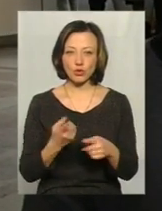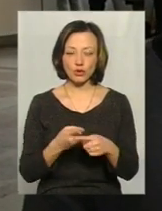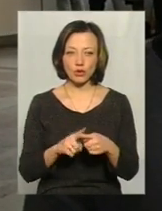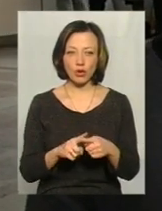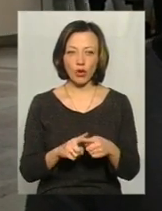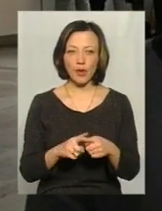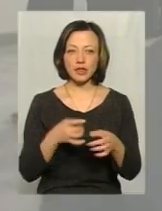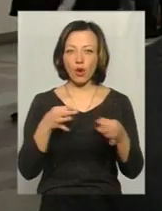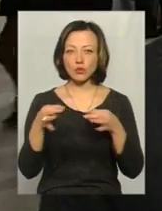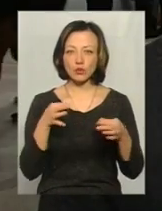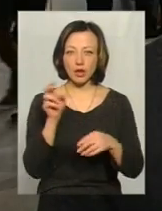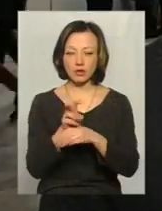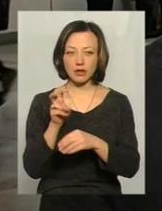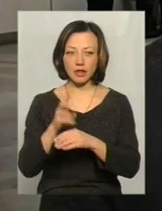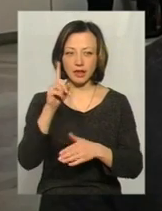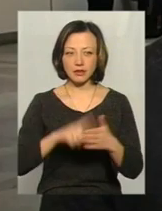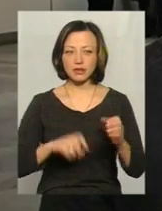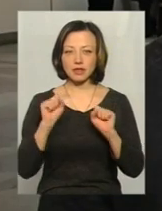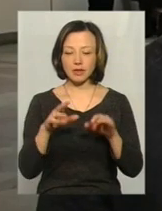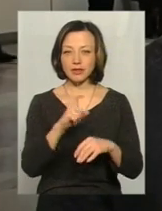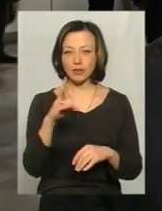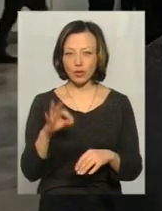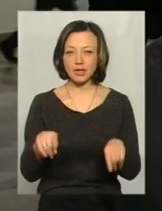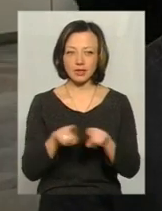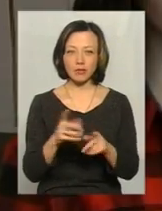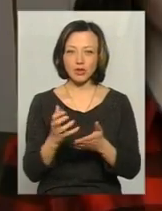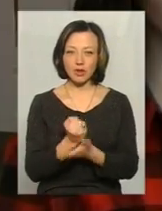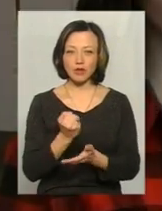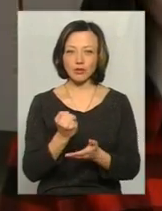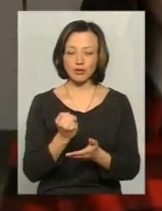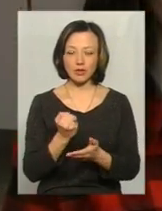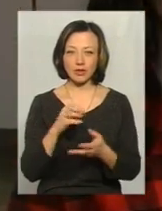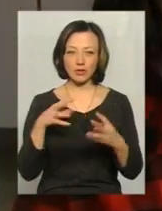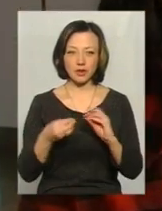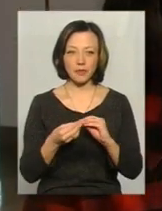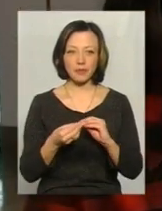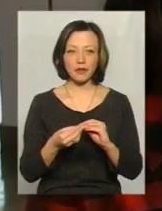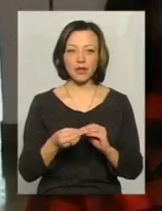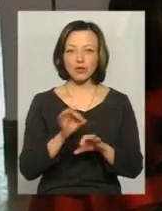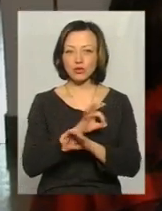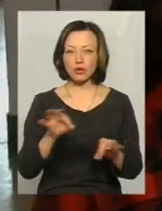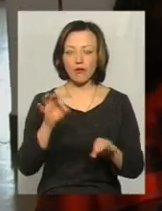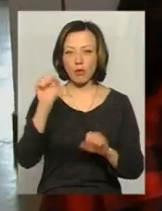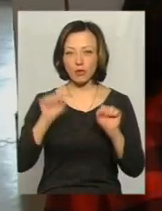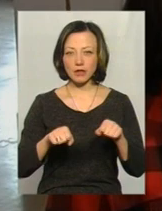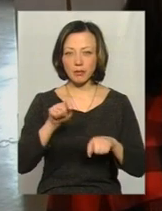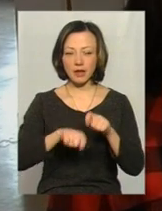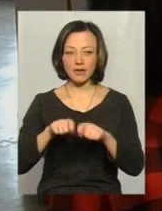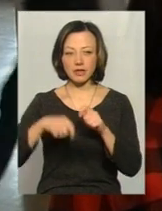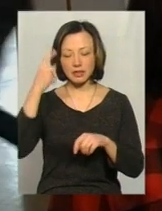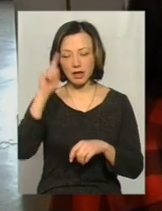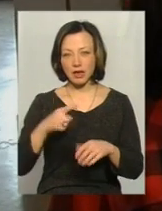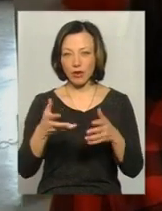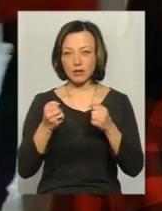походжу на консультації. Я надіюся, що я здам ЗНО і так само і вся моя група. Це чудова можливість перевірити свої знання, отримані